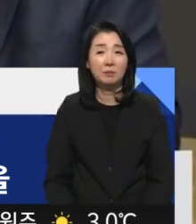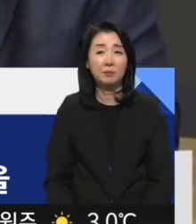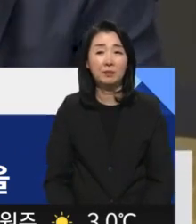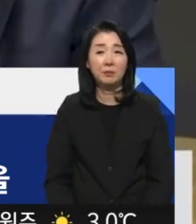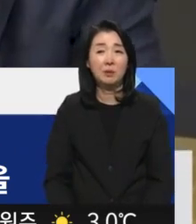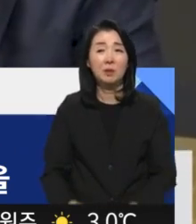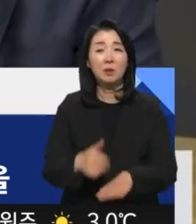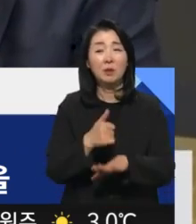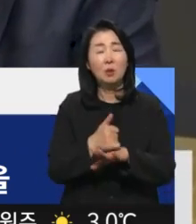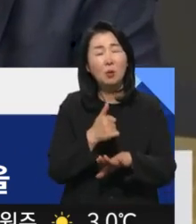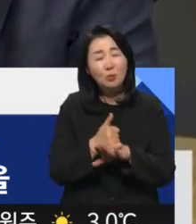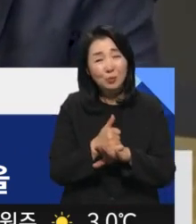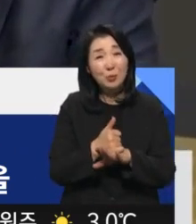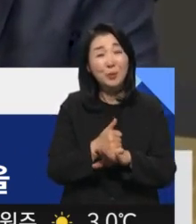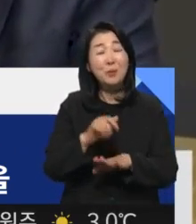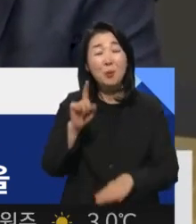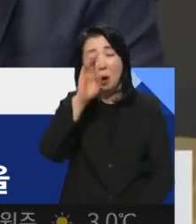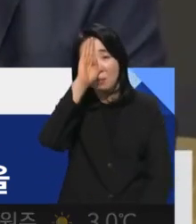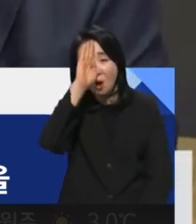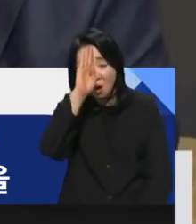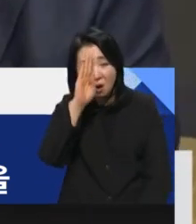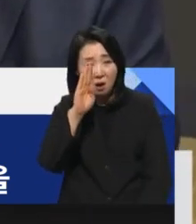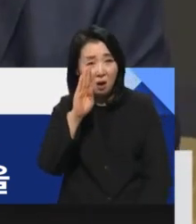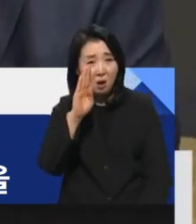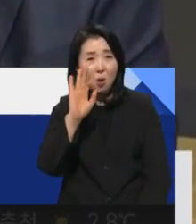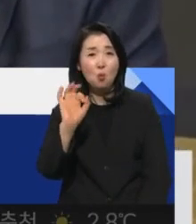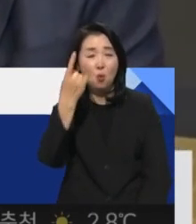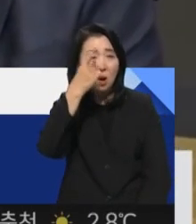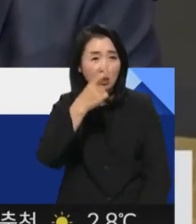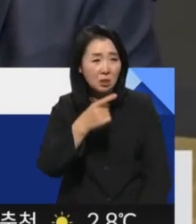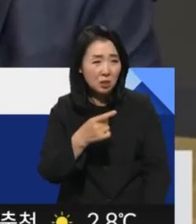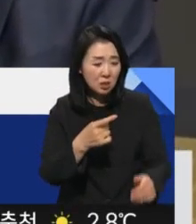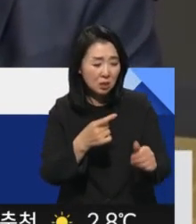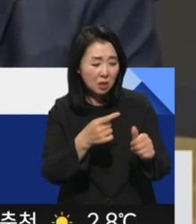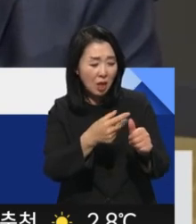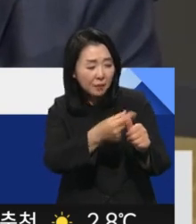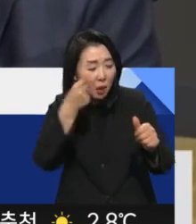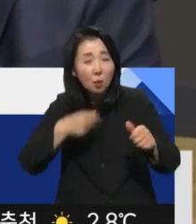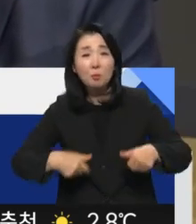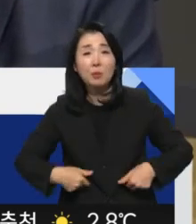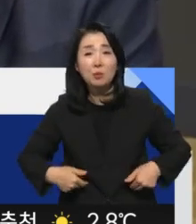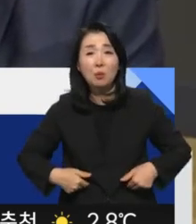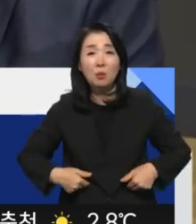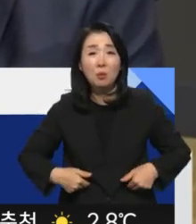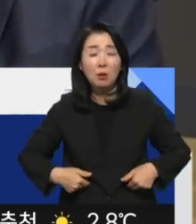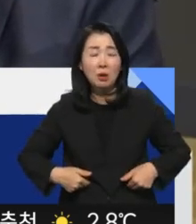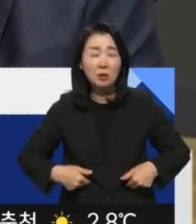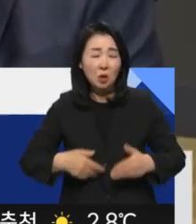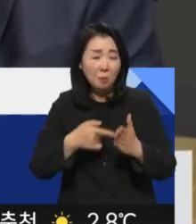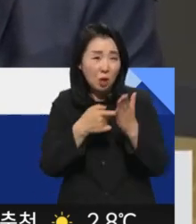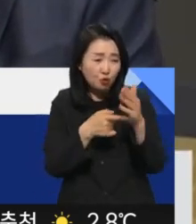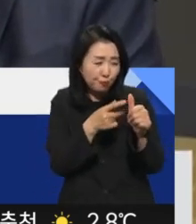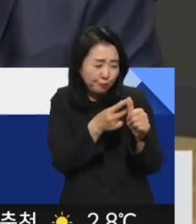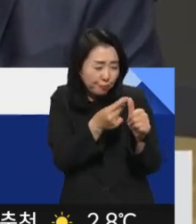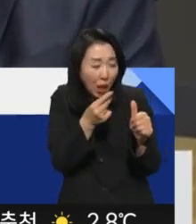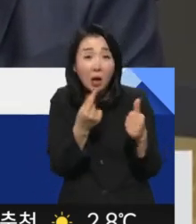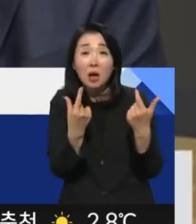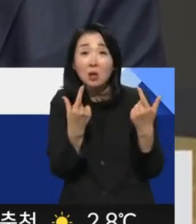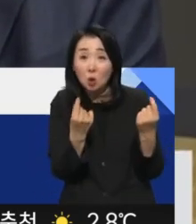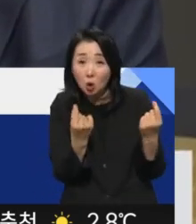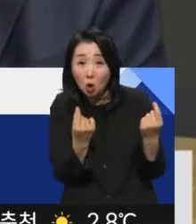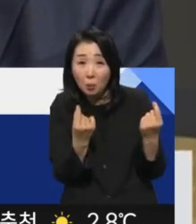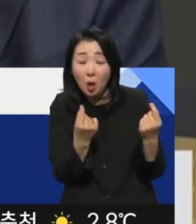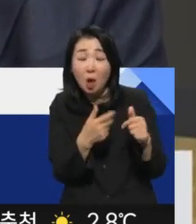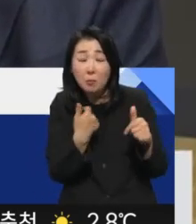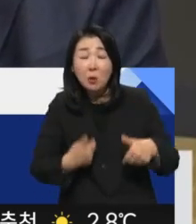병소, 병원의 원인이 된 것을 도려내는 그것이 필요한데 정교한 수술이 외과 수술이 필요한데